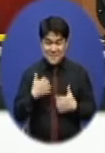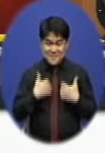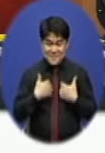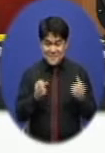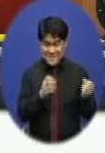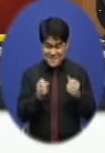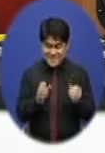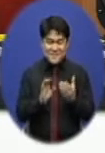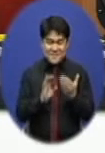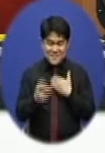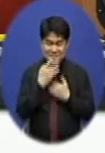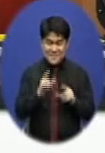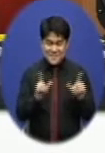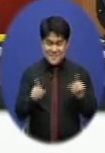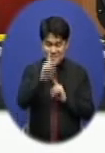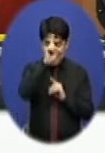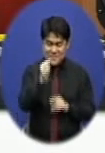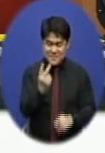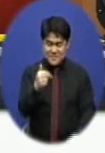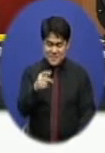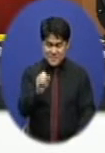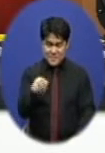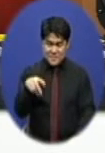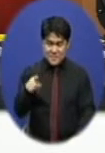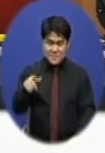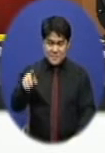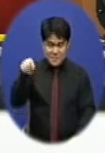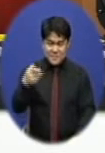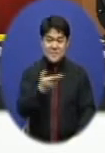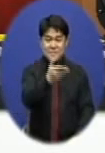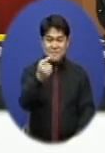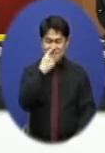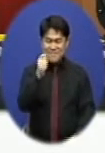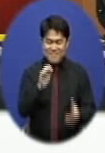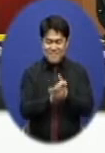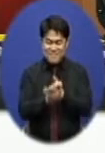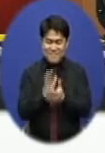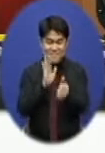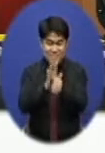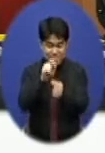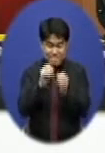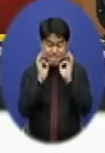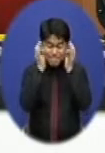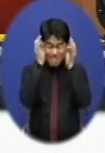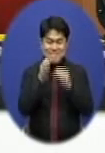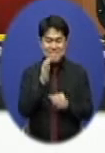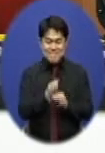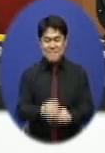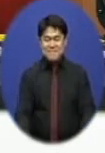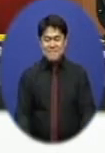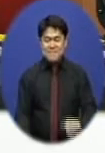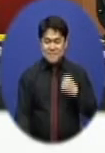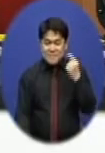함께 풀어가면서 화요일에 네. 이효정 서정우가 네. 여러분에게 멋진 친구가 되기 위해서 최선을 다하고 있습니다. 네, 고맙습니다. 자,